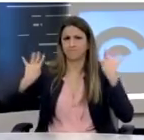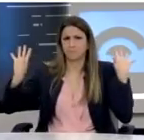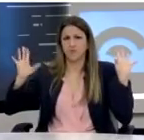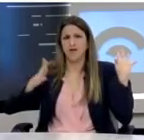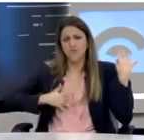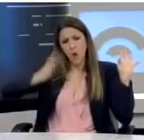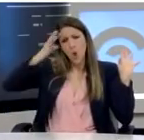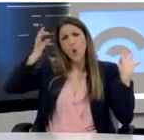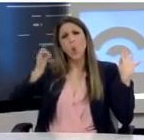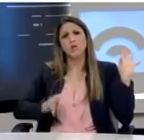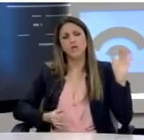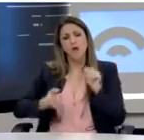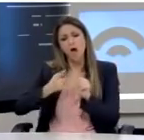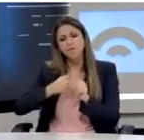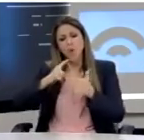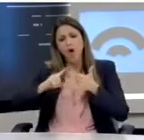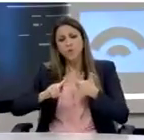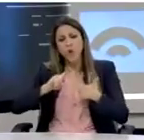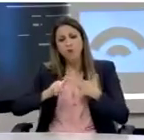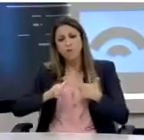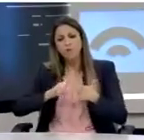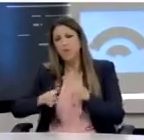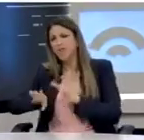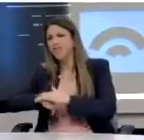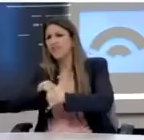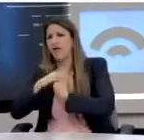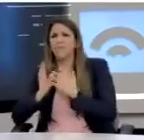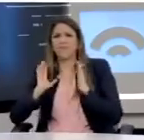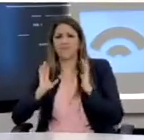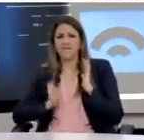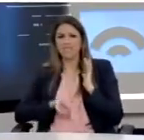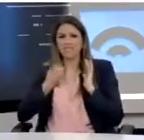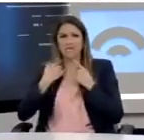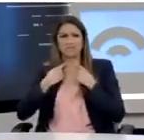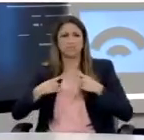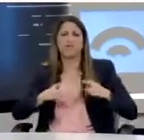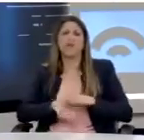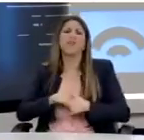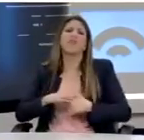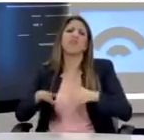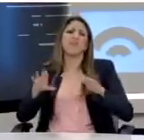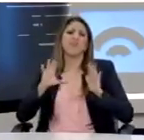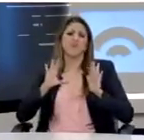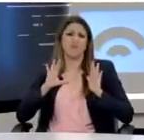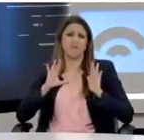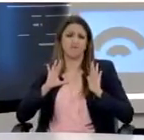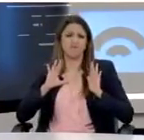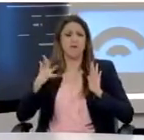το συναίσθημα, το θυμό ή τα φοβικά, πολύ περισσότερο, αντανακλαστικά.